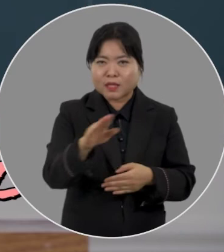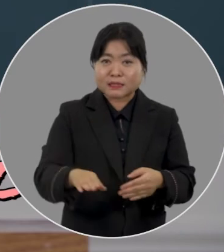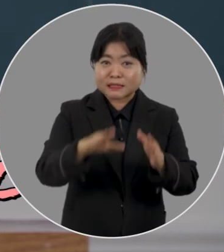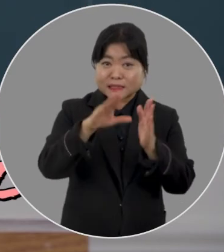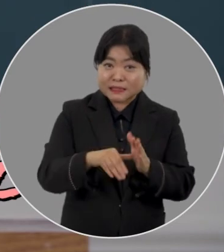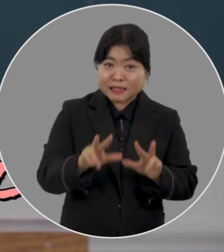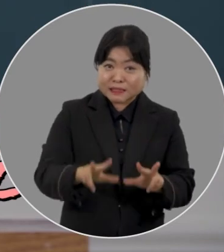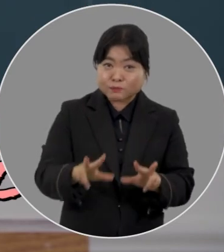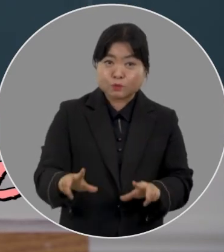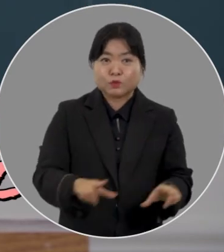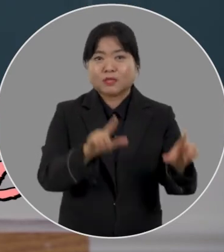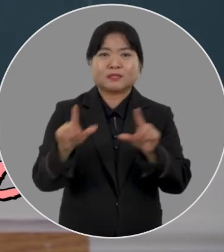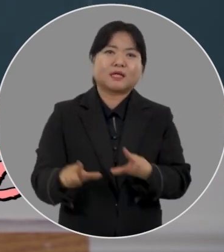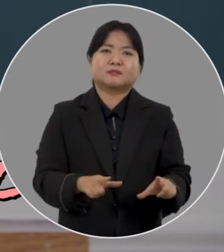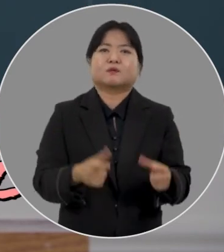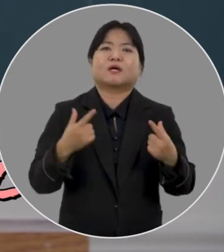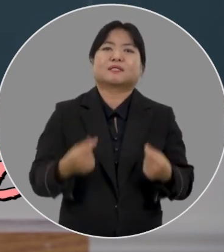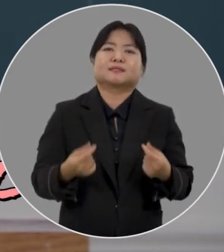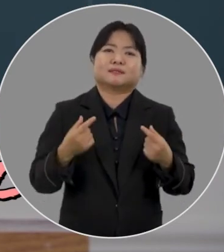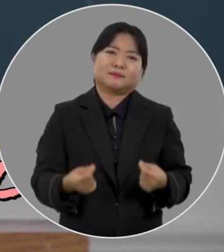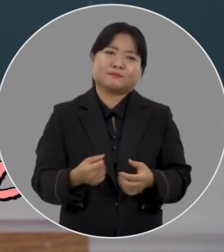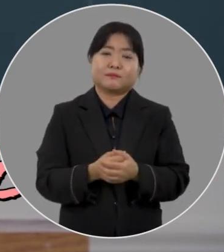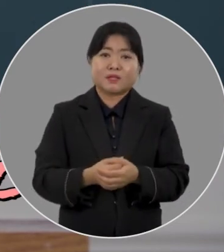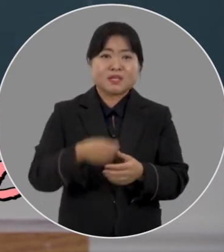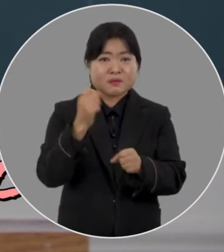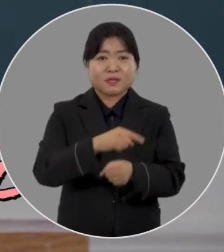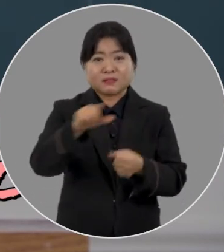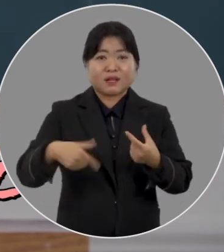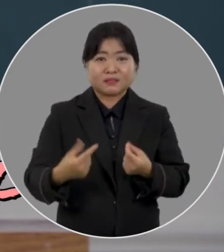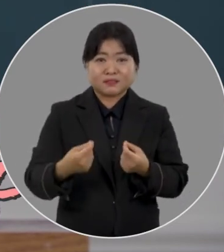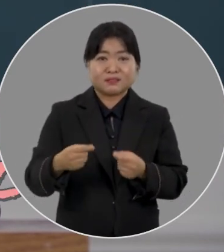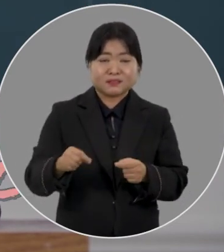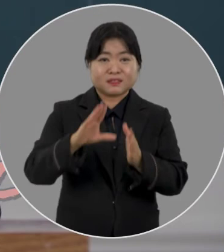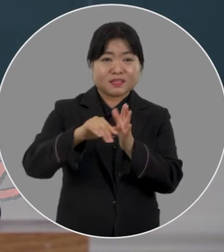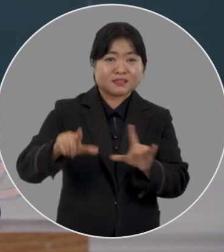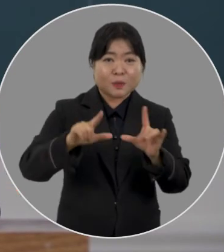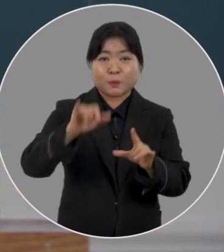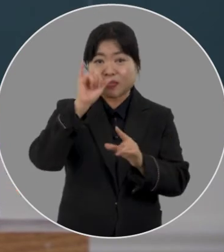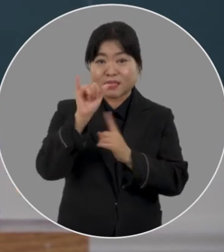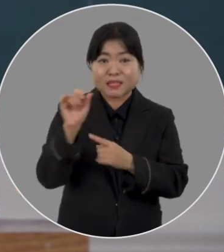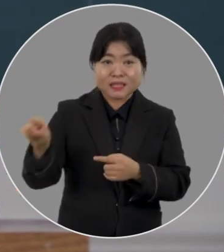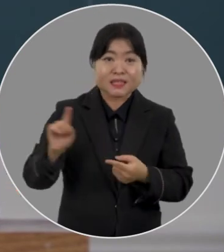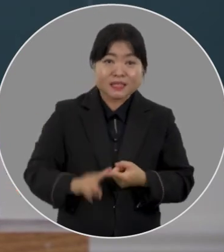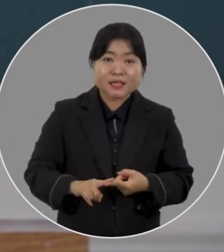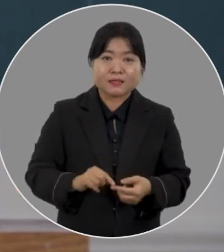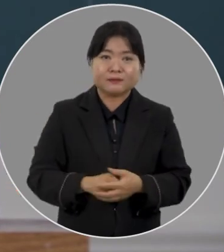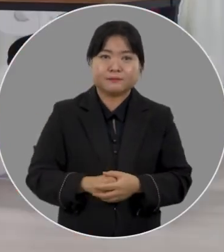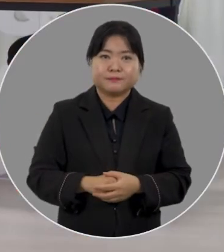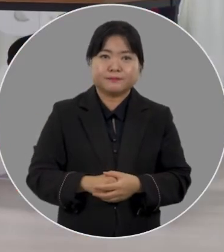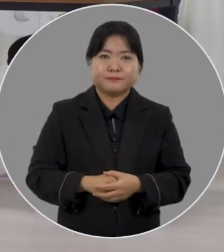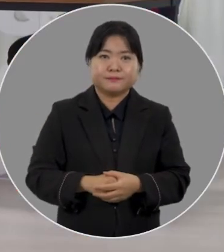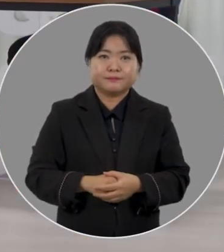좀 접어들고 있는 듯한 징후 혹은 이미 접어들었다라는 징후가 많이 나타나고 있기는 한 것